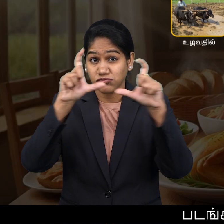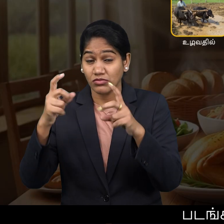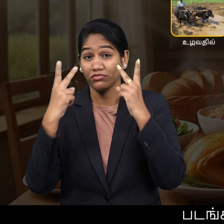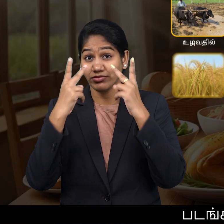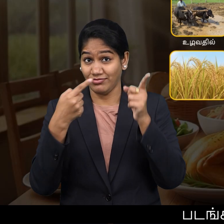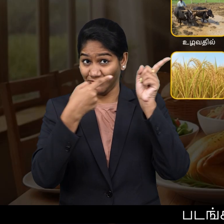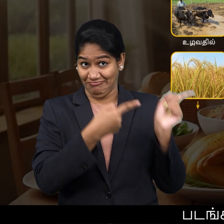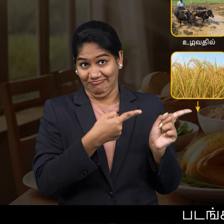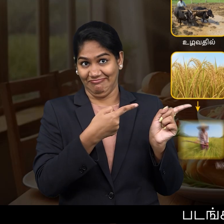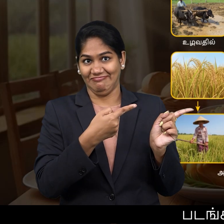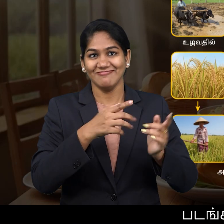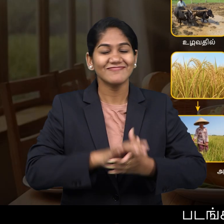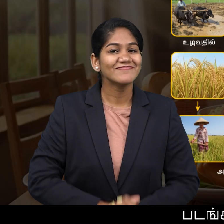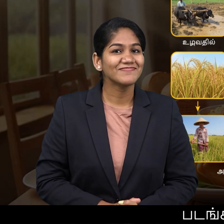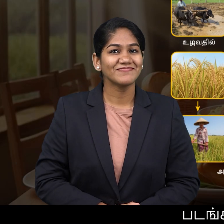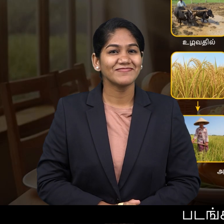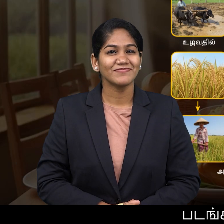படங்களை பார்த்து